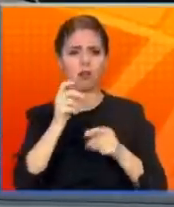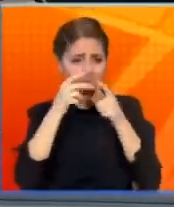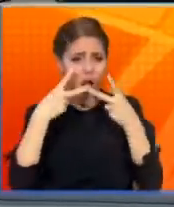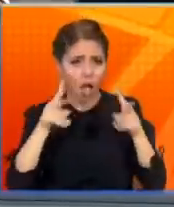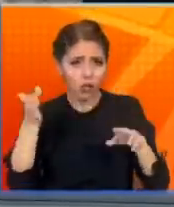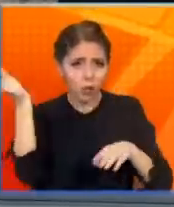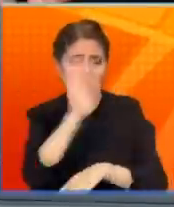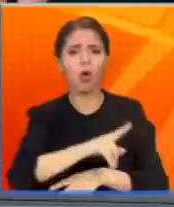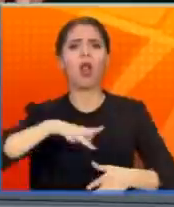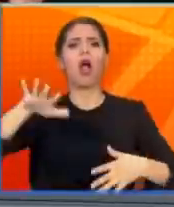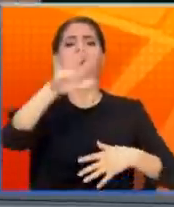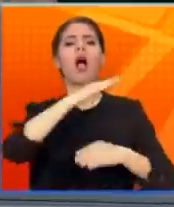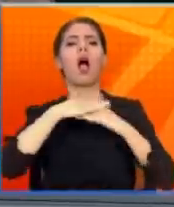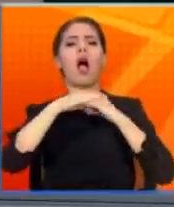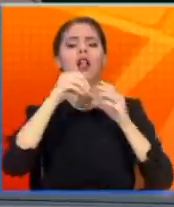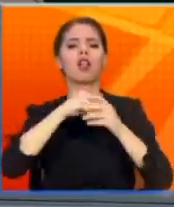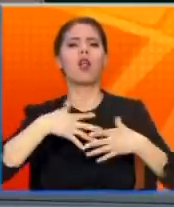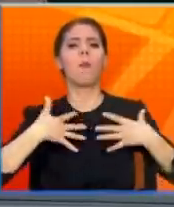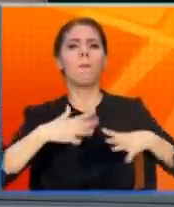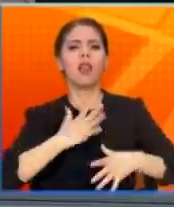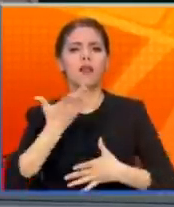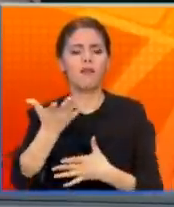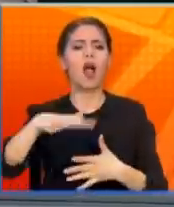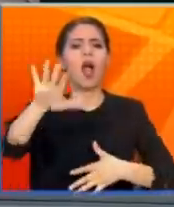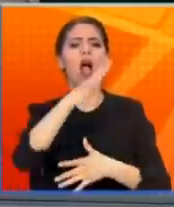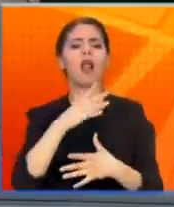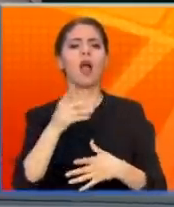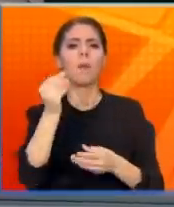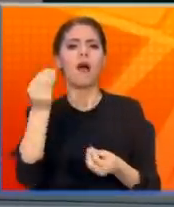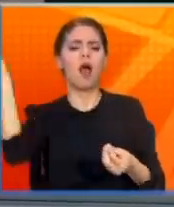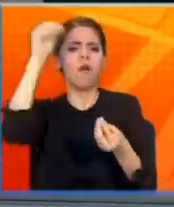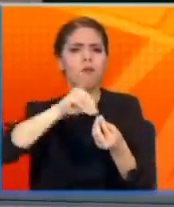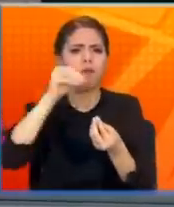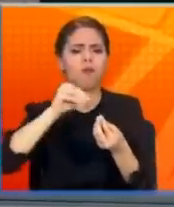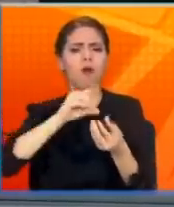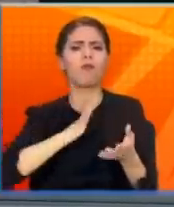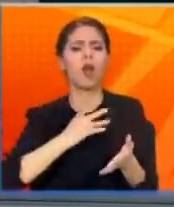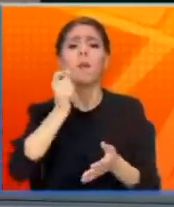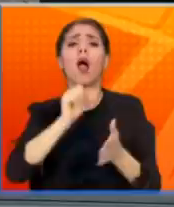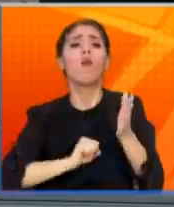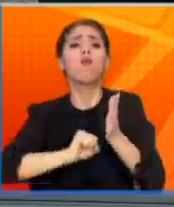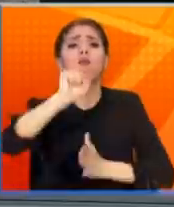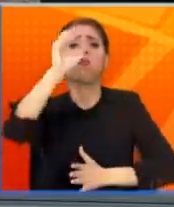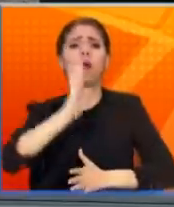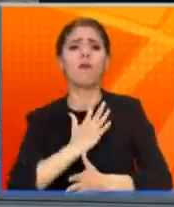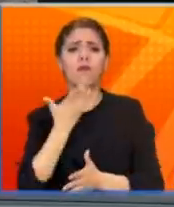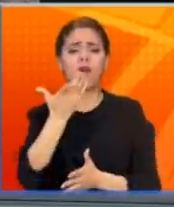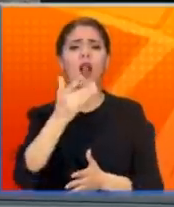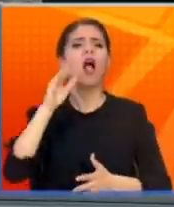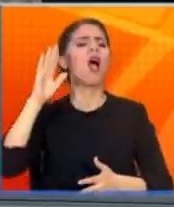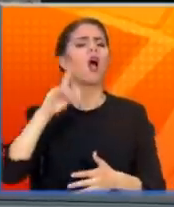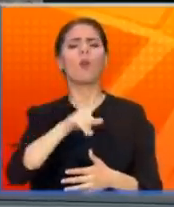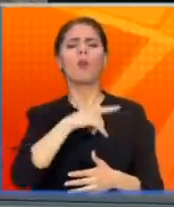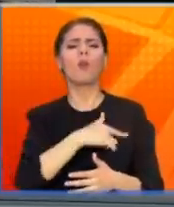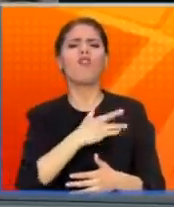birlikte oluşan paniği haksız kazancı çevirmeye çalışanlar var. Hem de fahiş fiyatlarla. Öyle böyle değil. Tek bir söz,